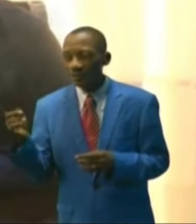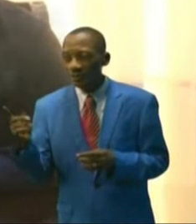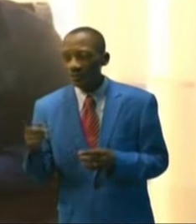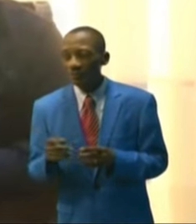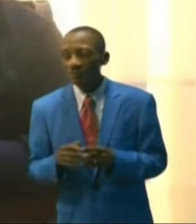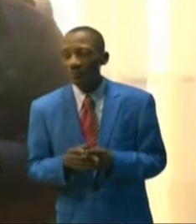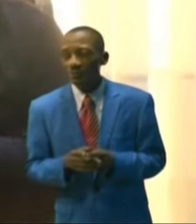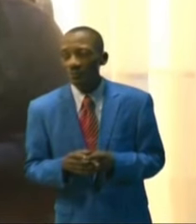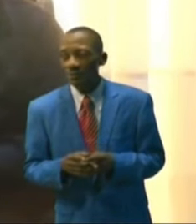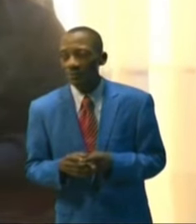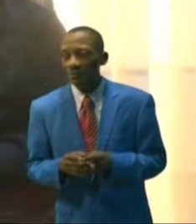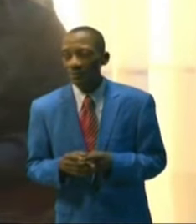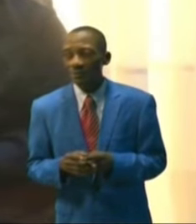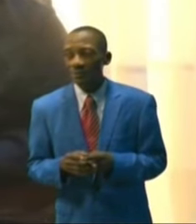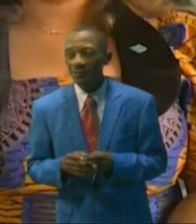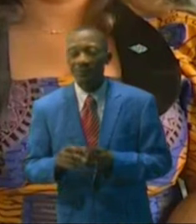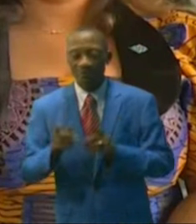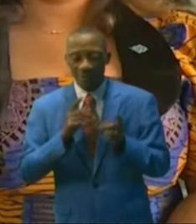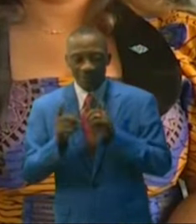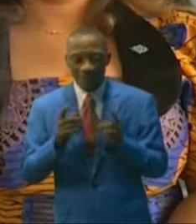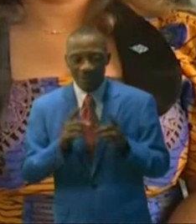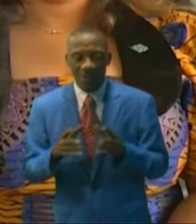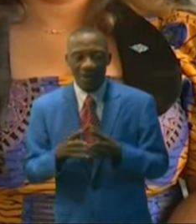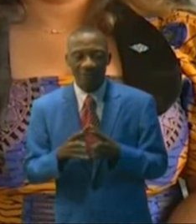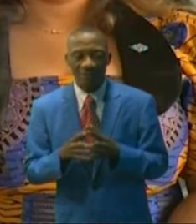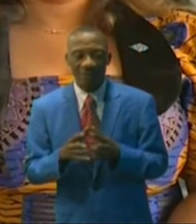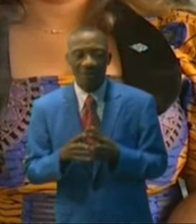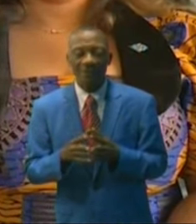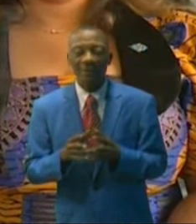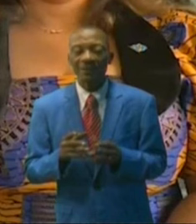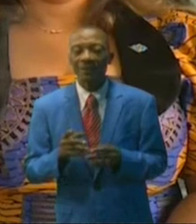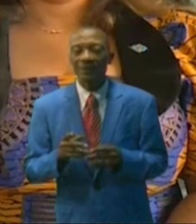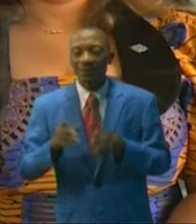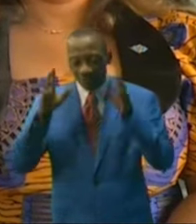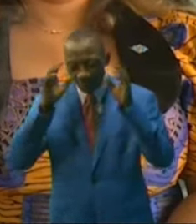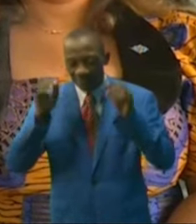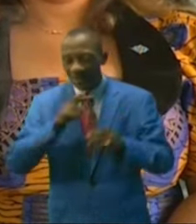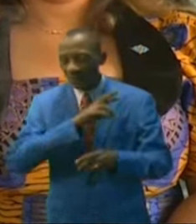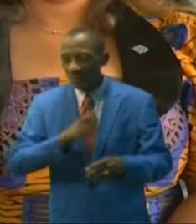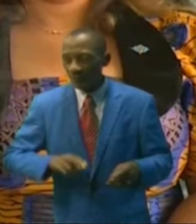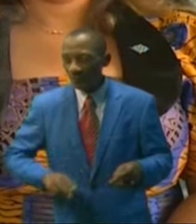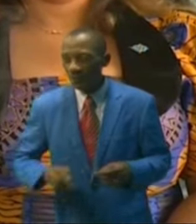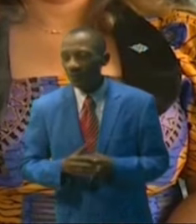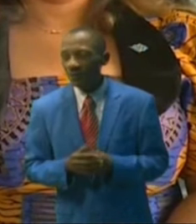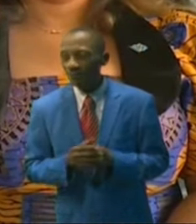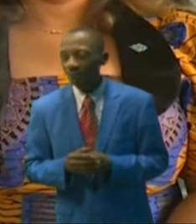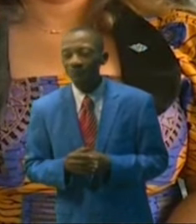faire respecter l'intégrité des frontières de la République démocratique du Congo.